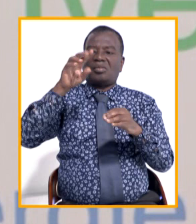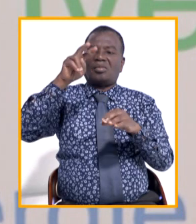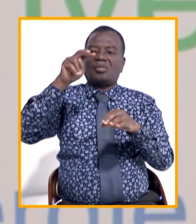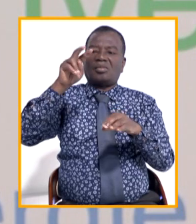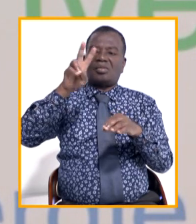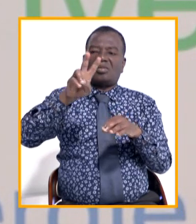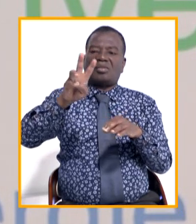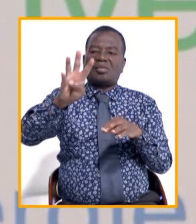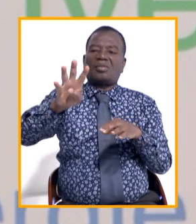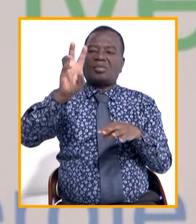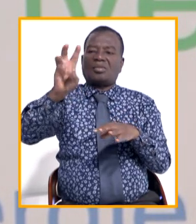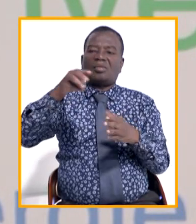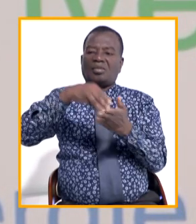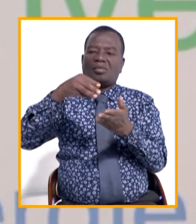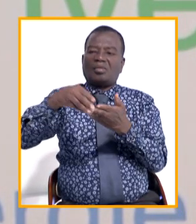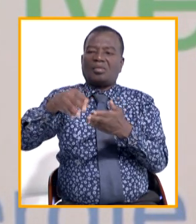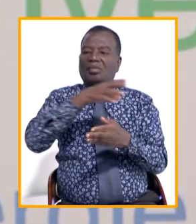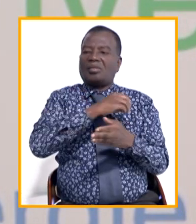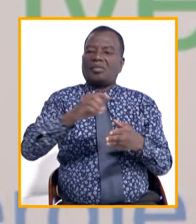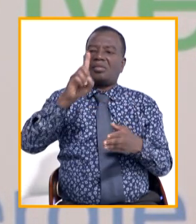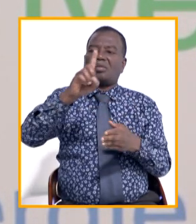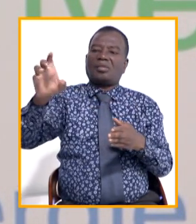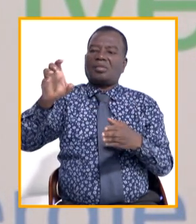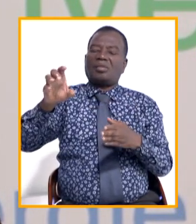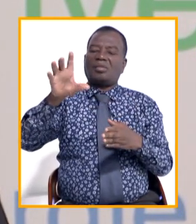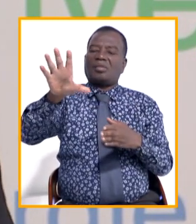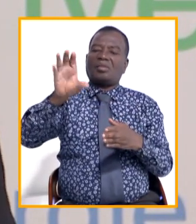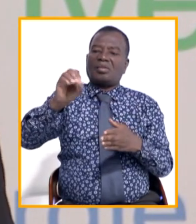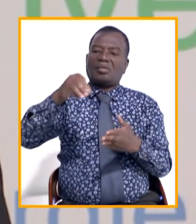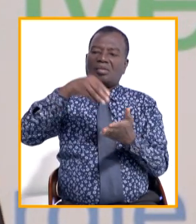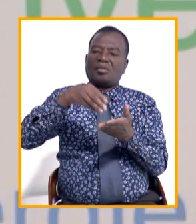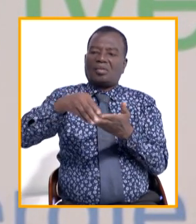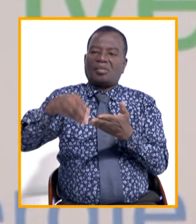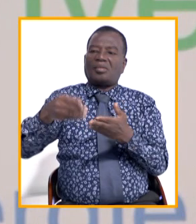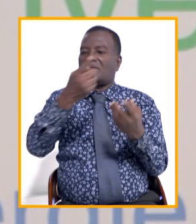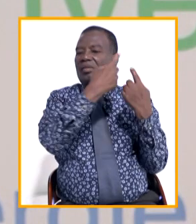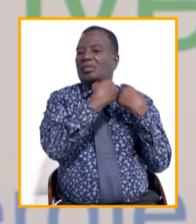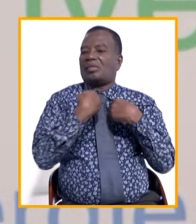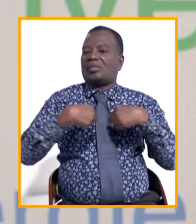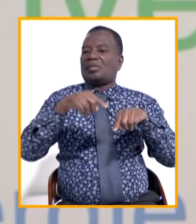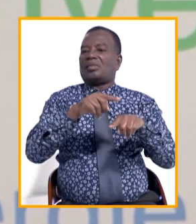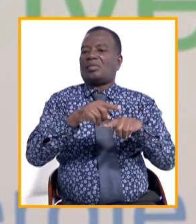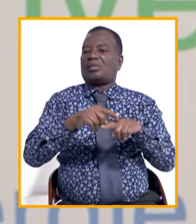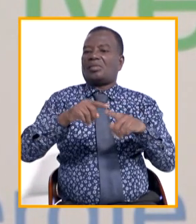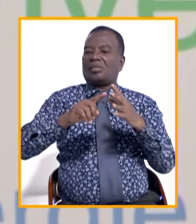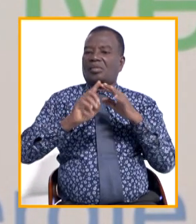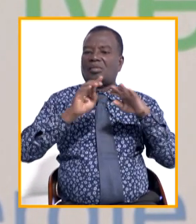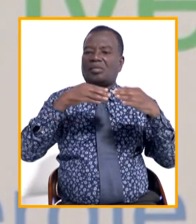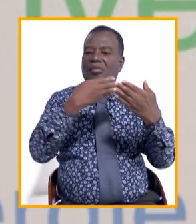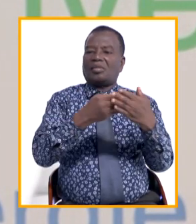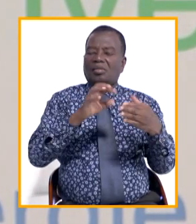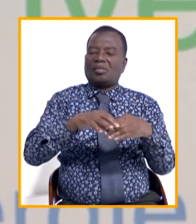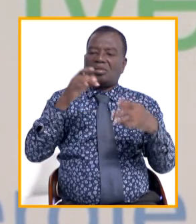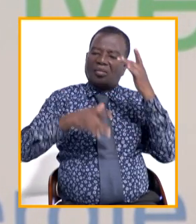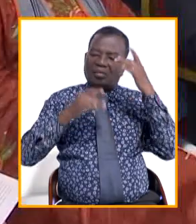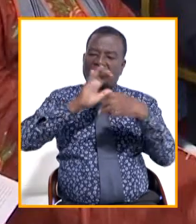depuis 2020, et 150 millions depuis le déclenchement de la pandémie de la COVID-19.